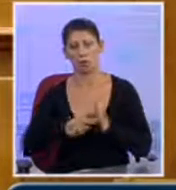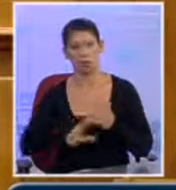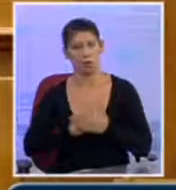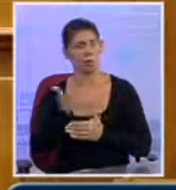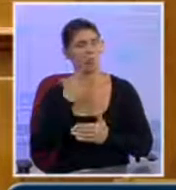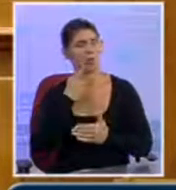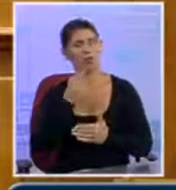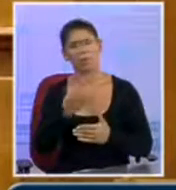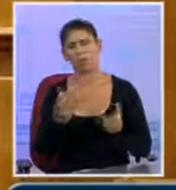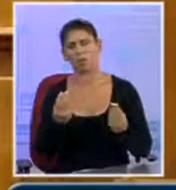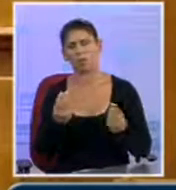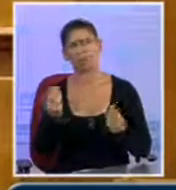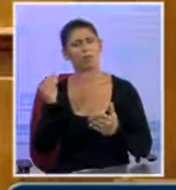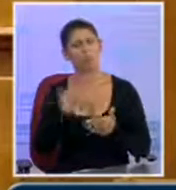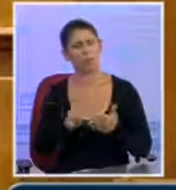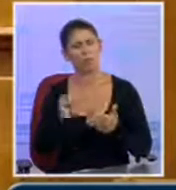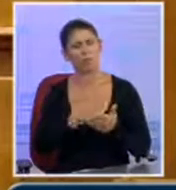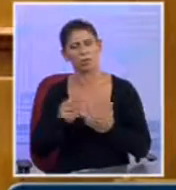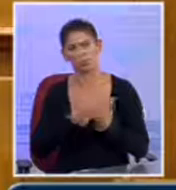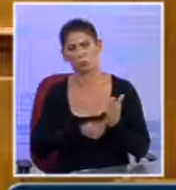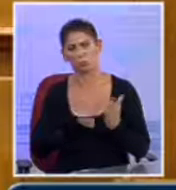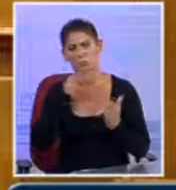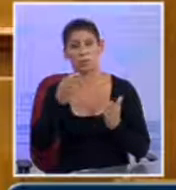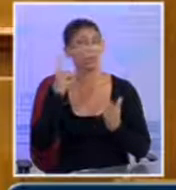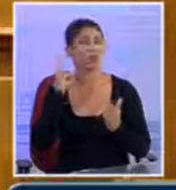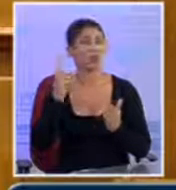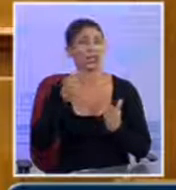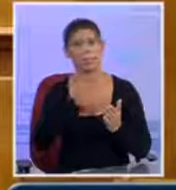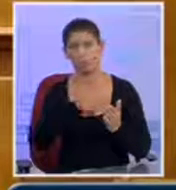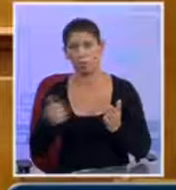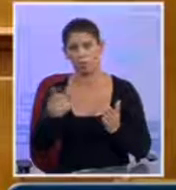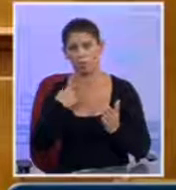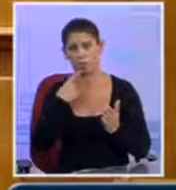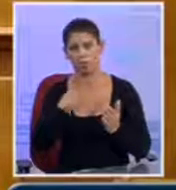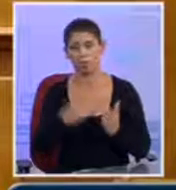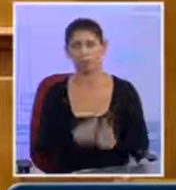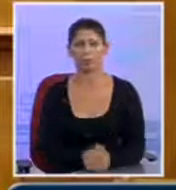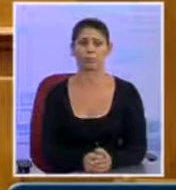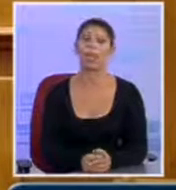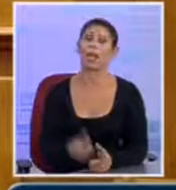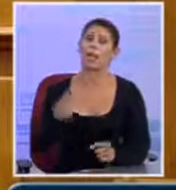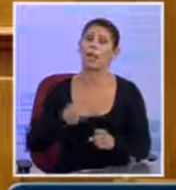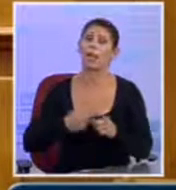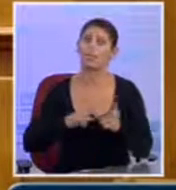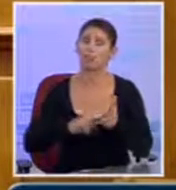σταθώ στα πολλά που έχουμε επαναλάβει κατά καιρούς, θα σταθώ στο ένα και μοναδικό. Η ελληνική